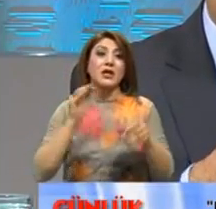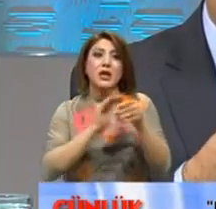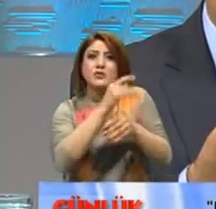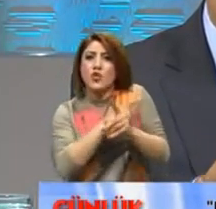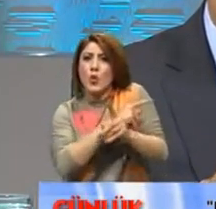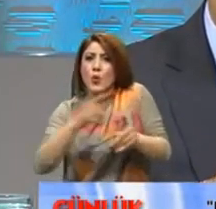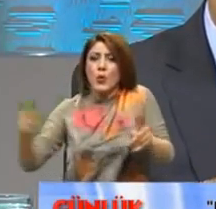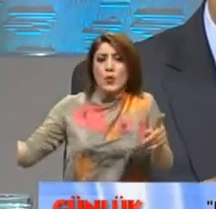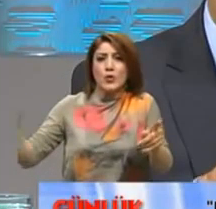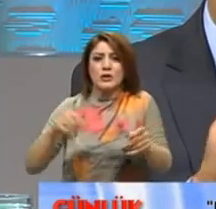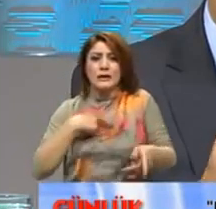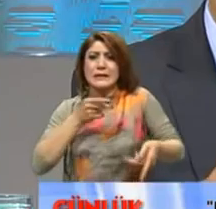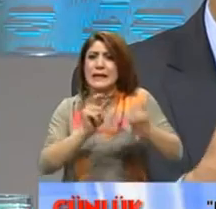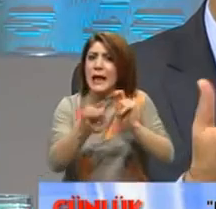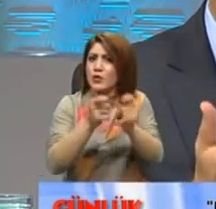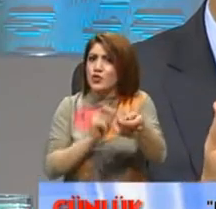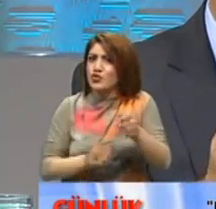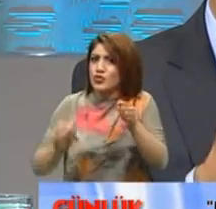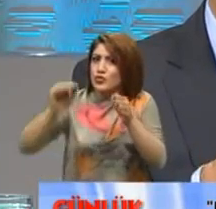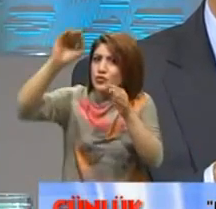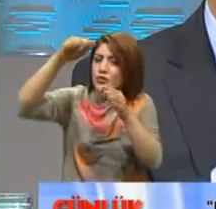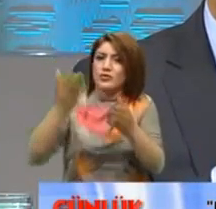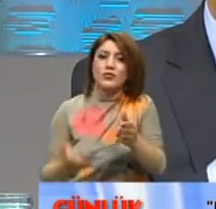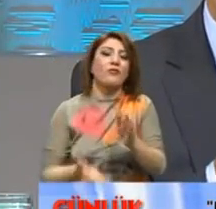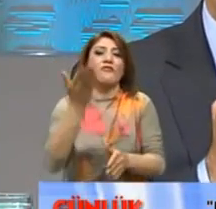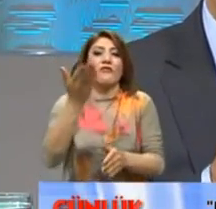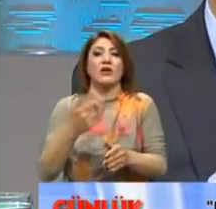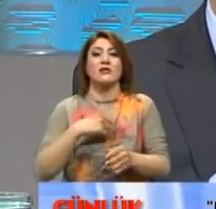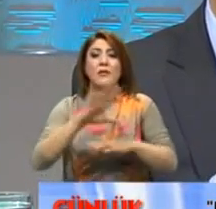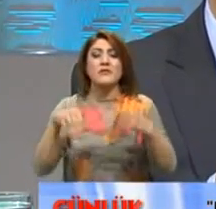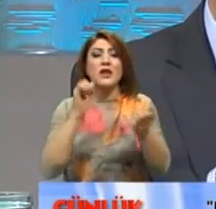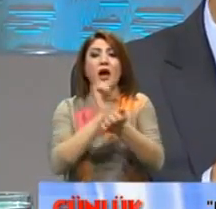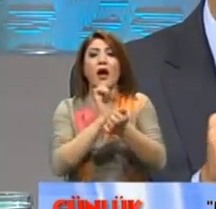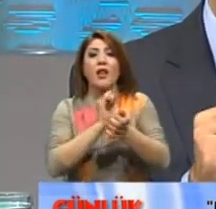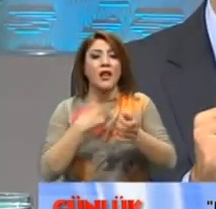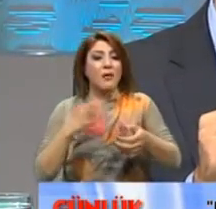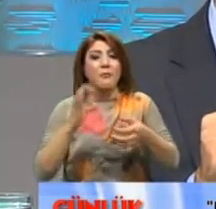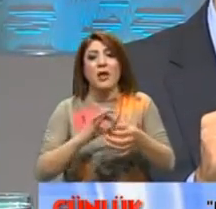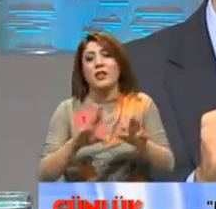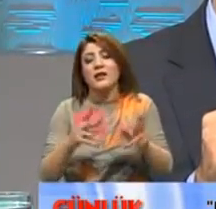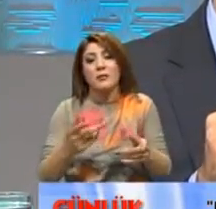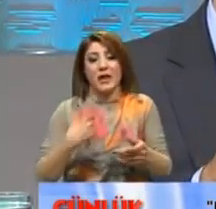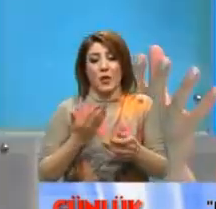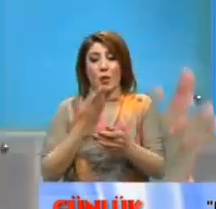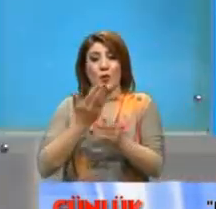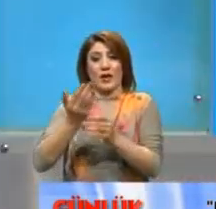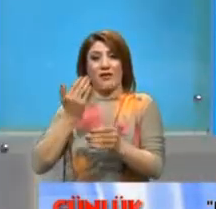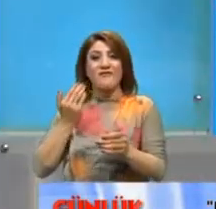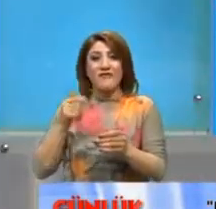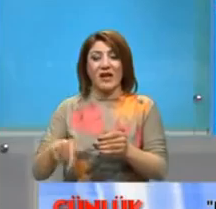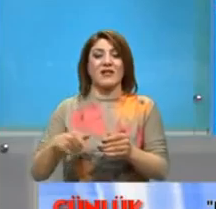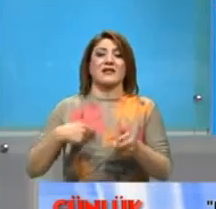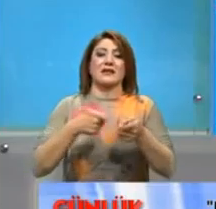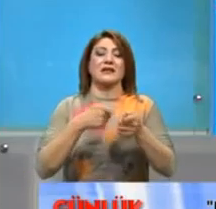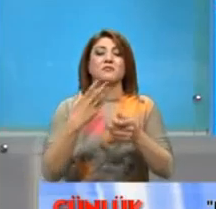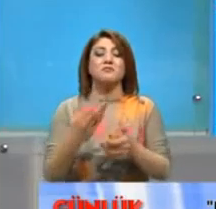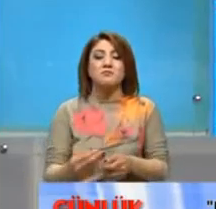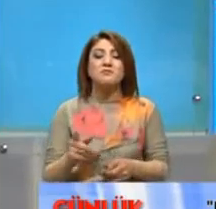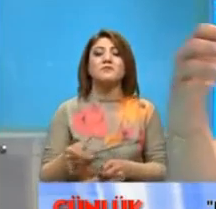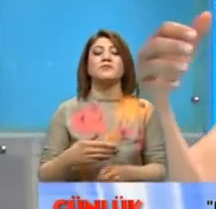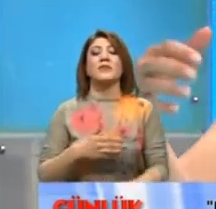hızlı. Gelişen teknoloji, gelişen çağ, iletişim çağı bunun hepsini anne babanın vermesi mümkün değil. Bunu okul vermek zorunda var. Bir de zaten şöyle denir ya Sayın